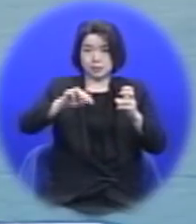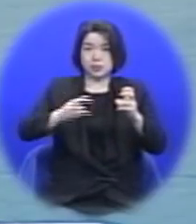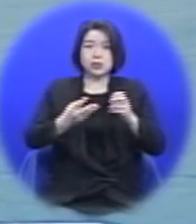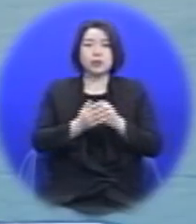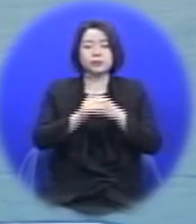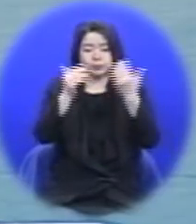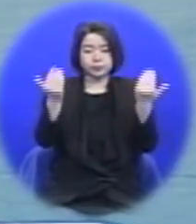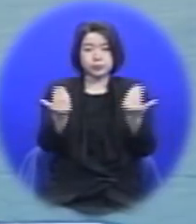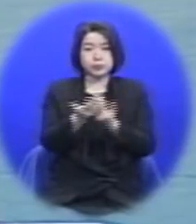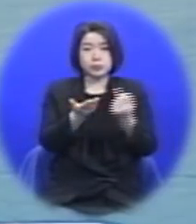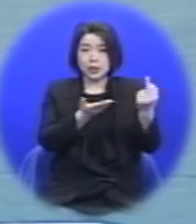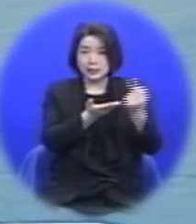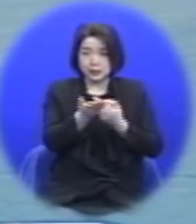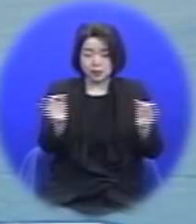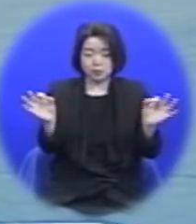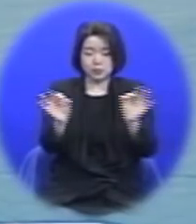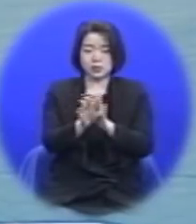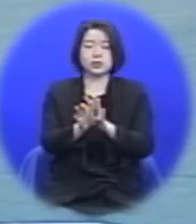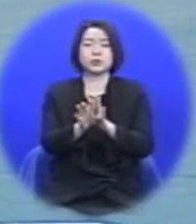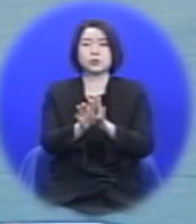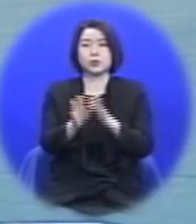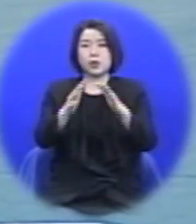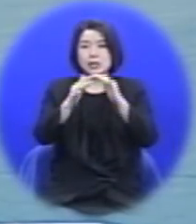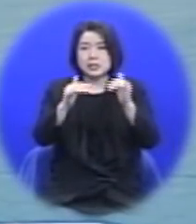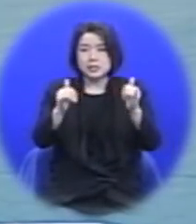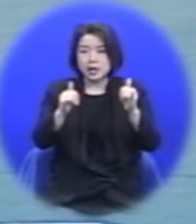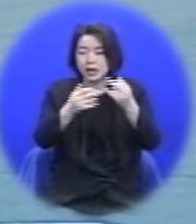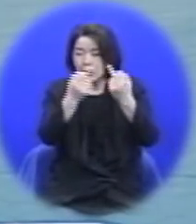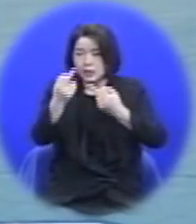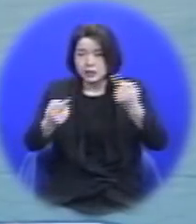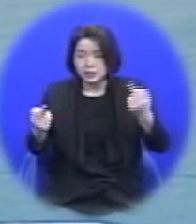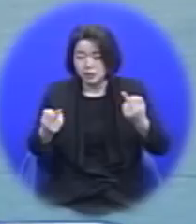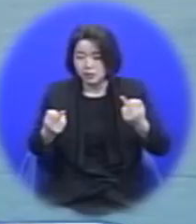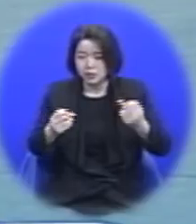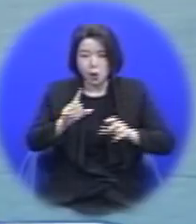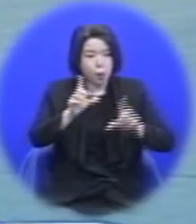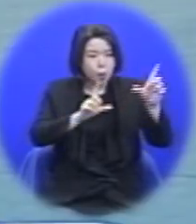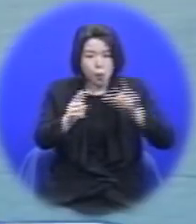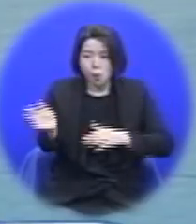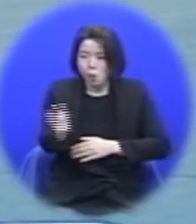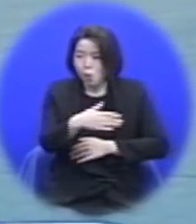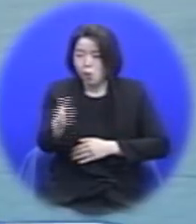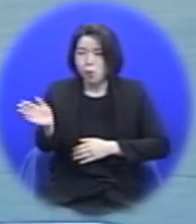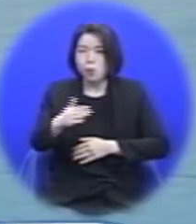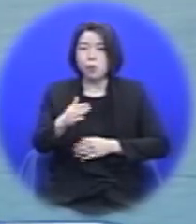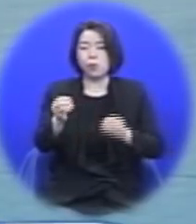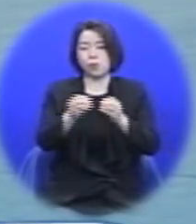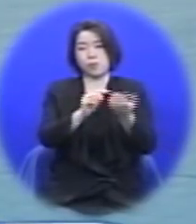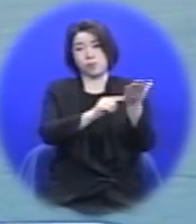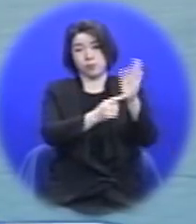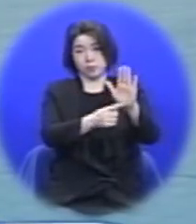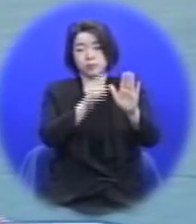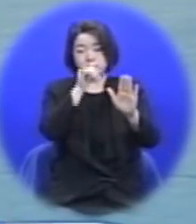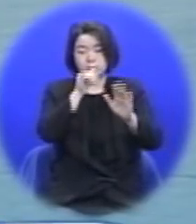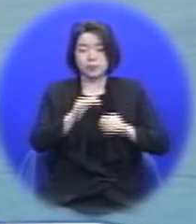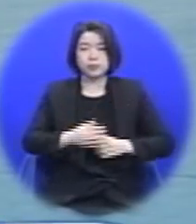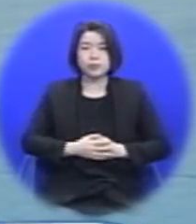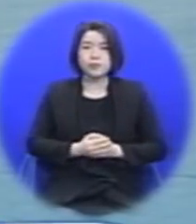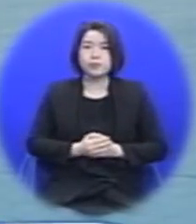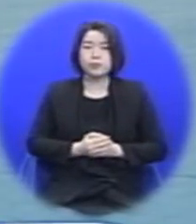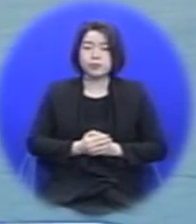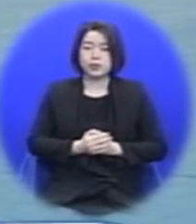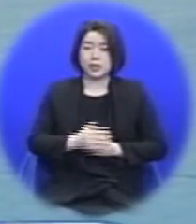섬들이 사라지고 산들이 자취를 감추었다. 이렇게 표현할 정도입니다. 이